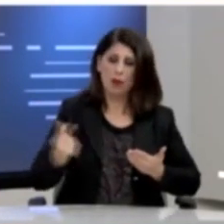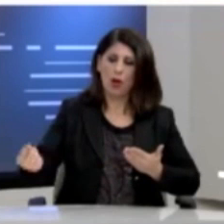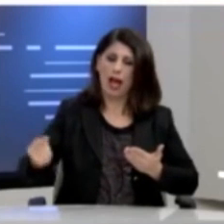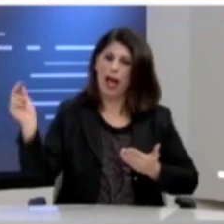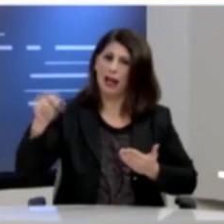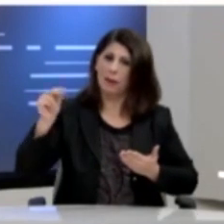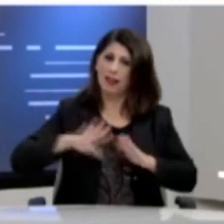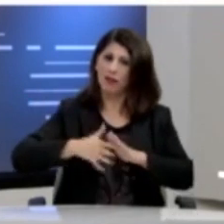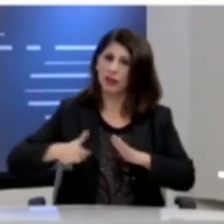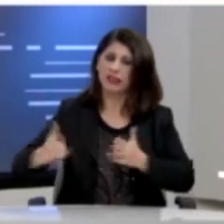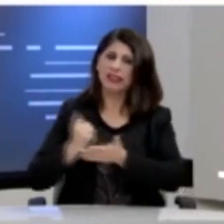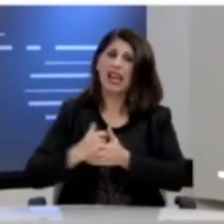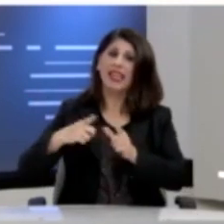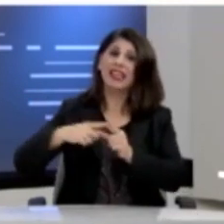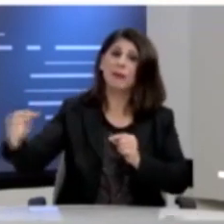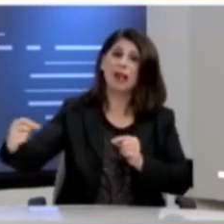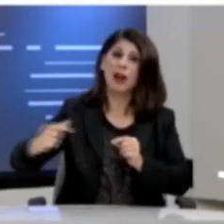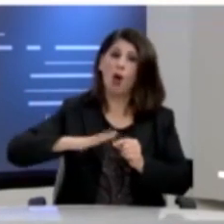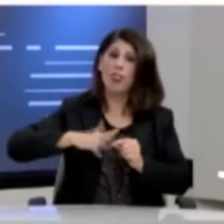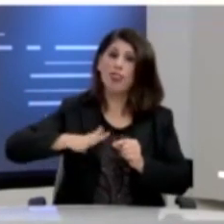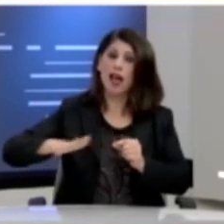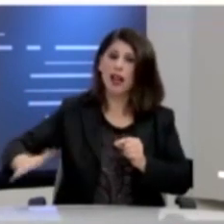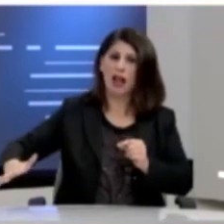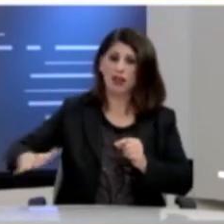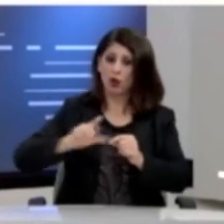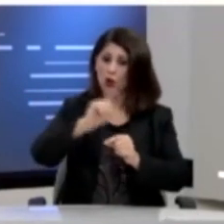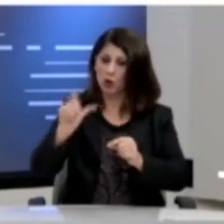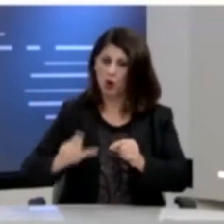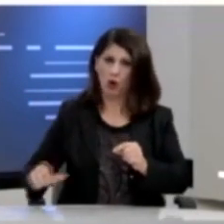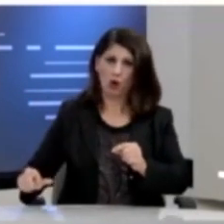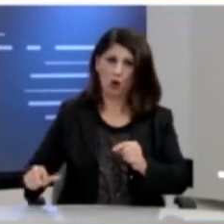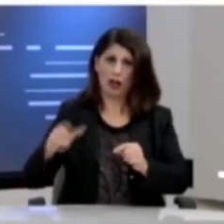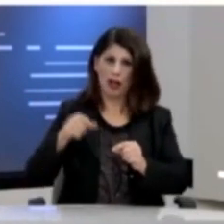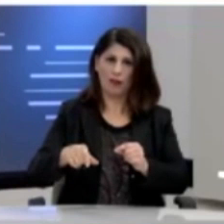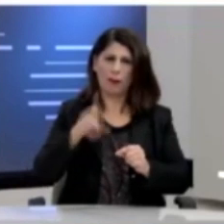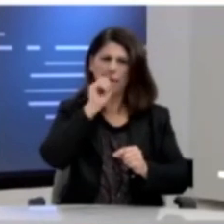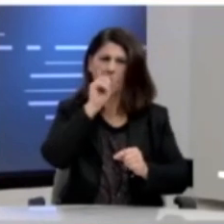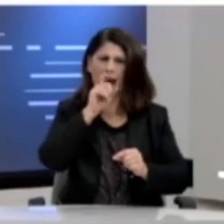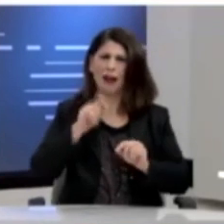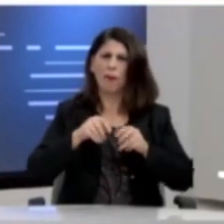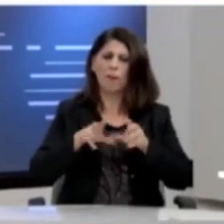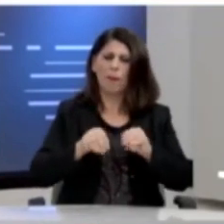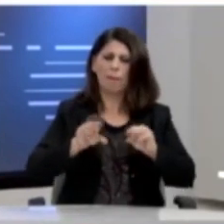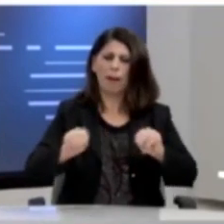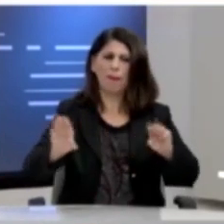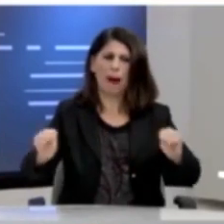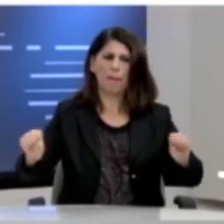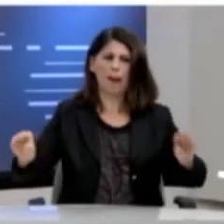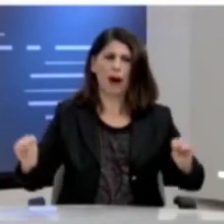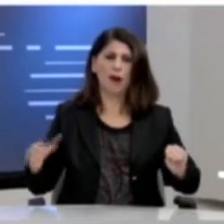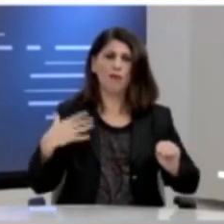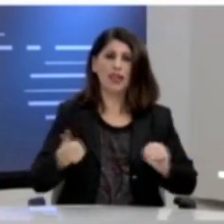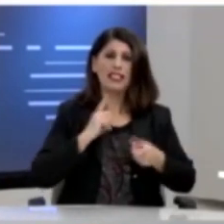των κυπριακών θαλάσσιων ζωνών. Οι μύθοι που καλλιεργεί ο ΣΥΡΙΖΑ και τα διάφορα παπαγαλάκια του για τη συμφωνία των